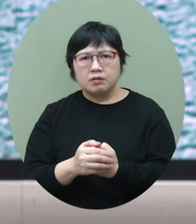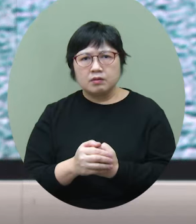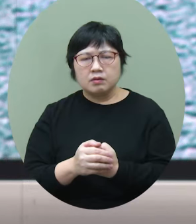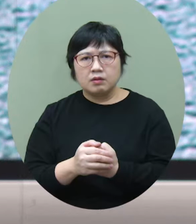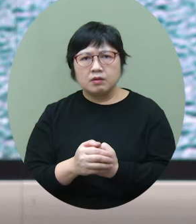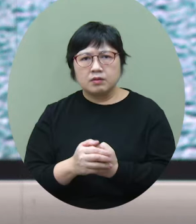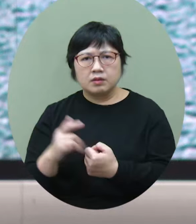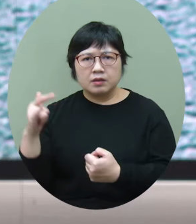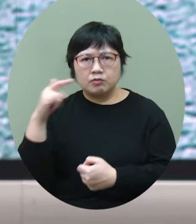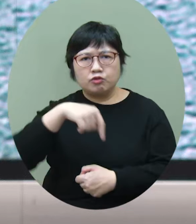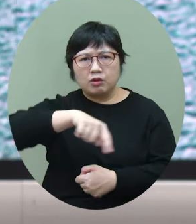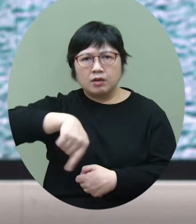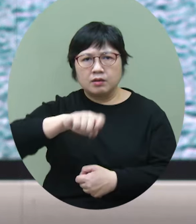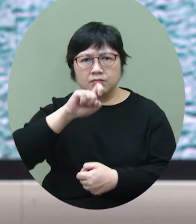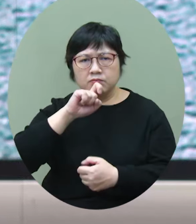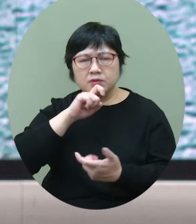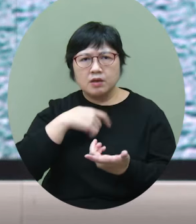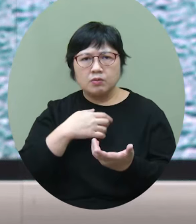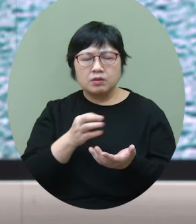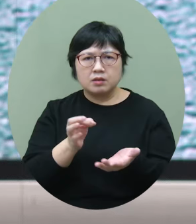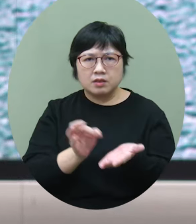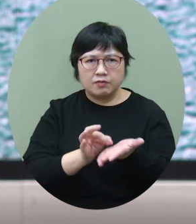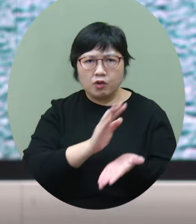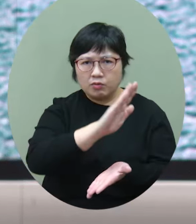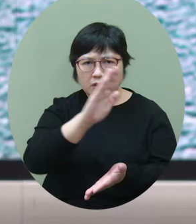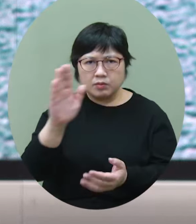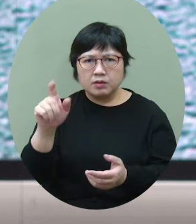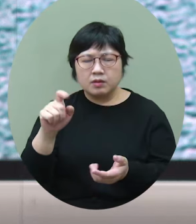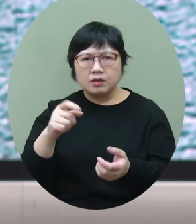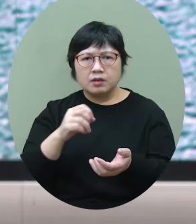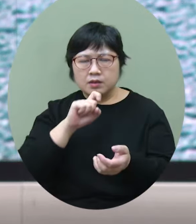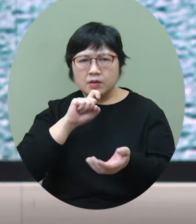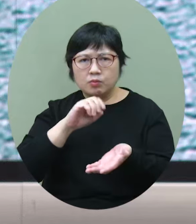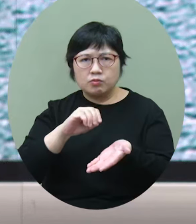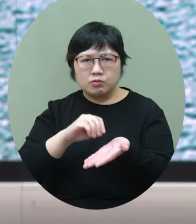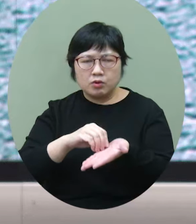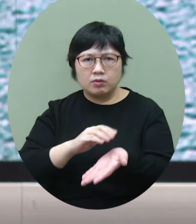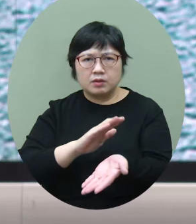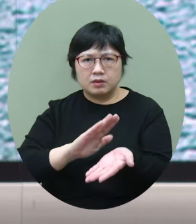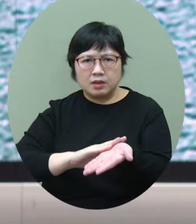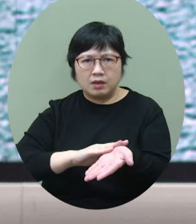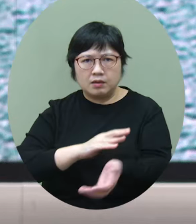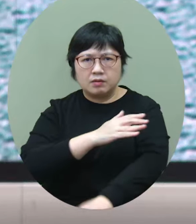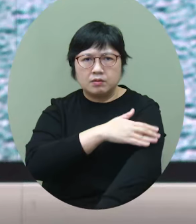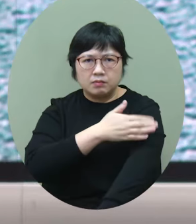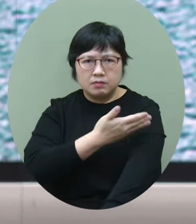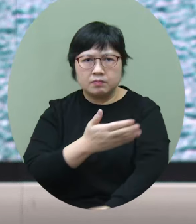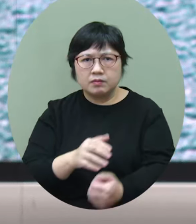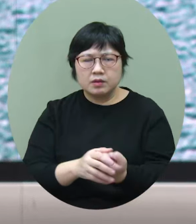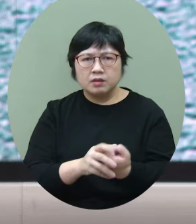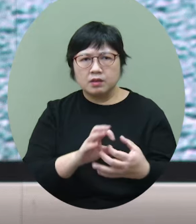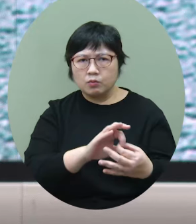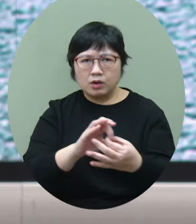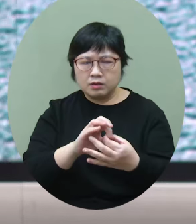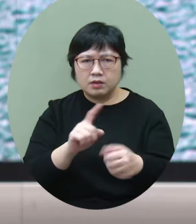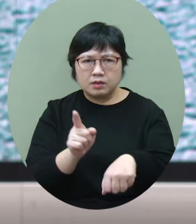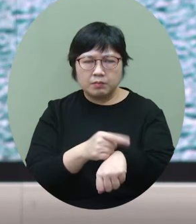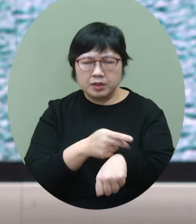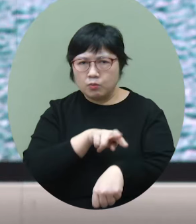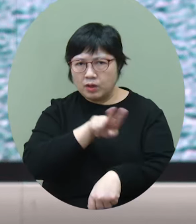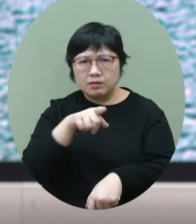機場都有啲唔同地方嘅人員咧，都係有確診，但係都暫時揾唔到一個關聯嘅，即係有啲